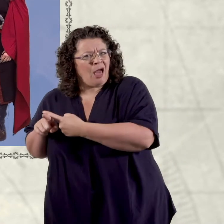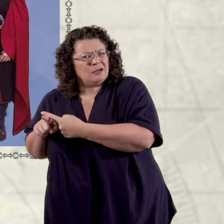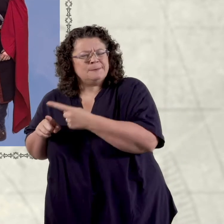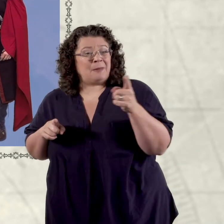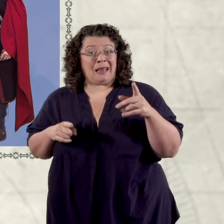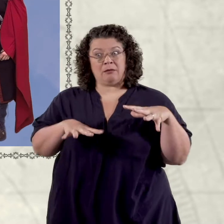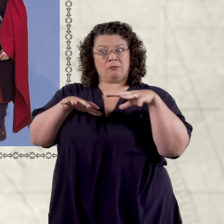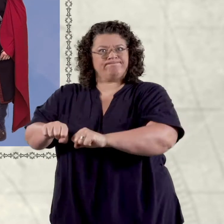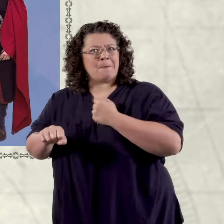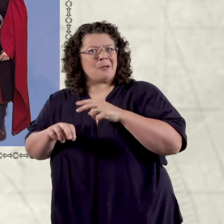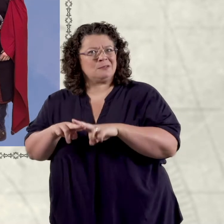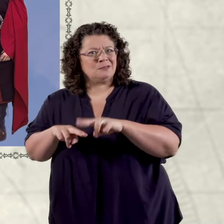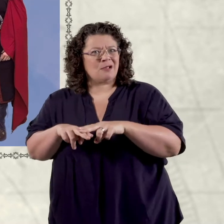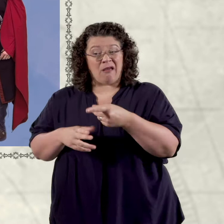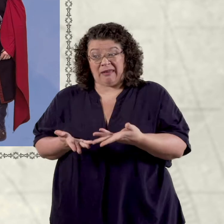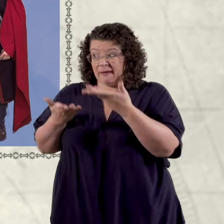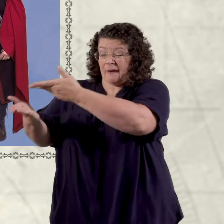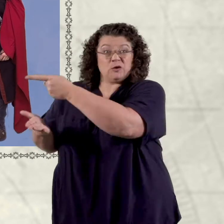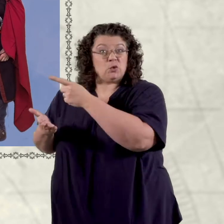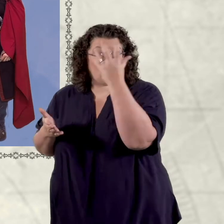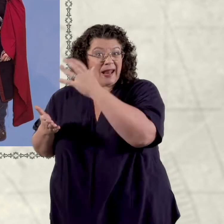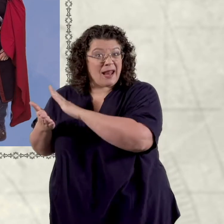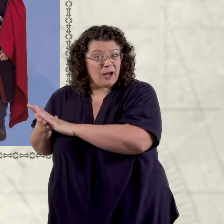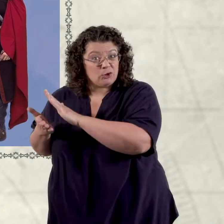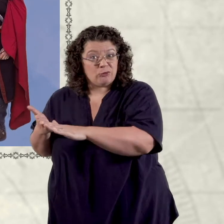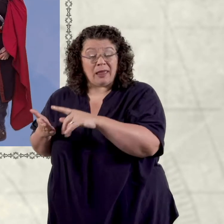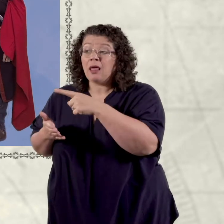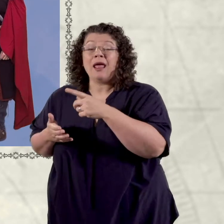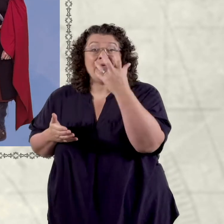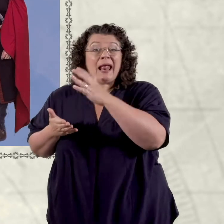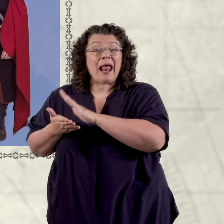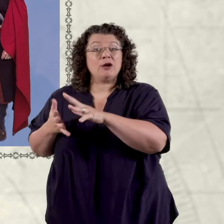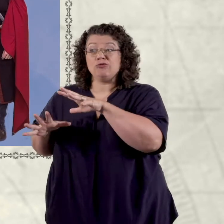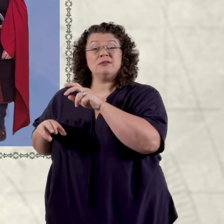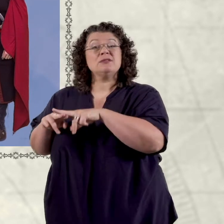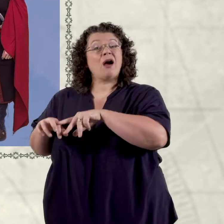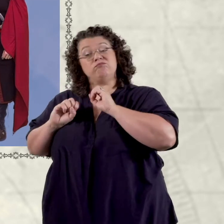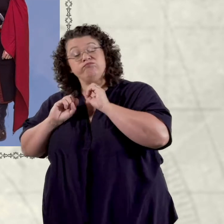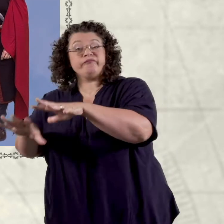Ei roi i Harry, a dyma Harry'n cymryd o i'r carchar yn Llundain.